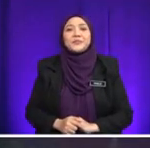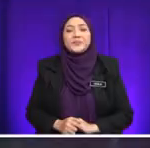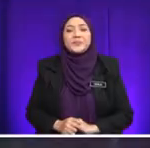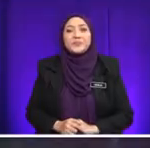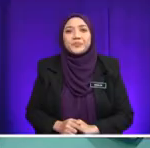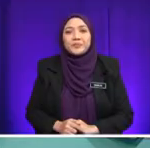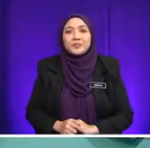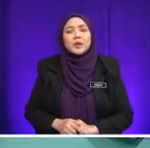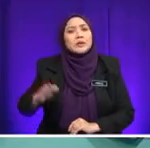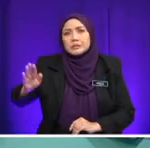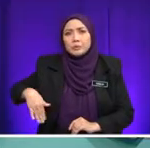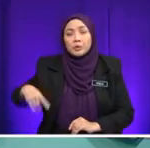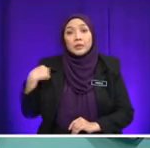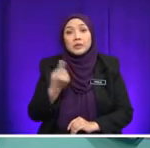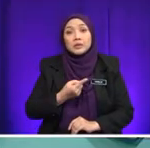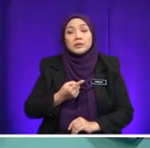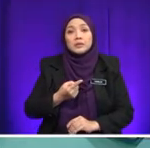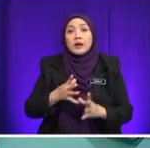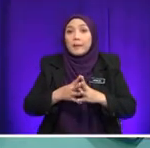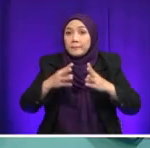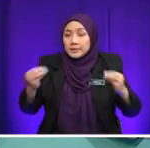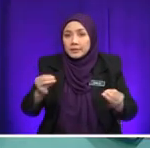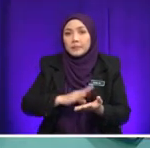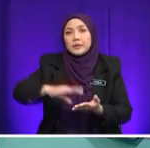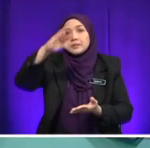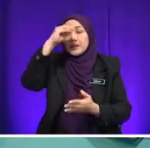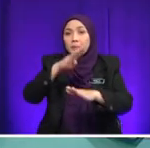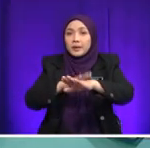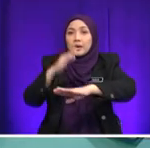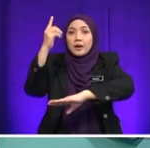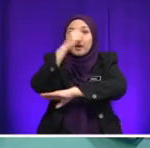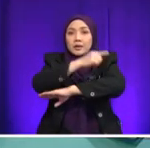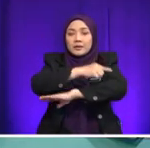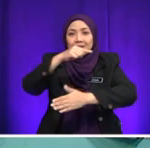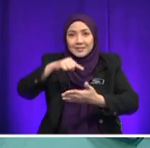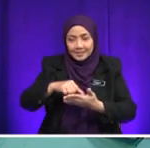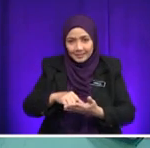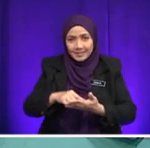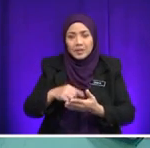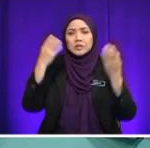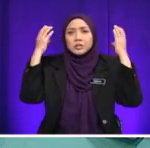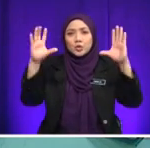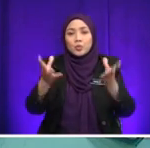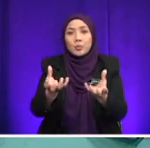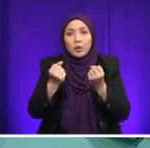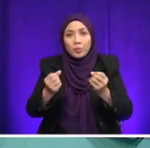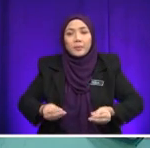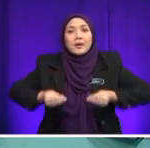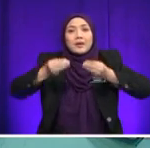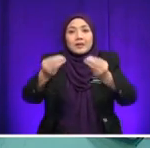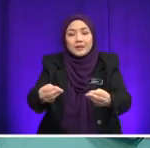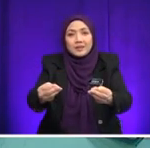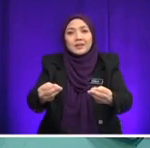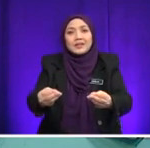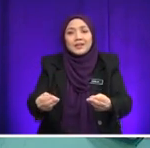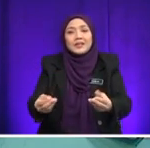Jadi sebelum kita tamat memberikan satu lagi hadiah kepada murid-murid